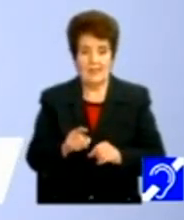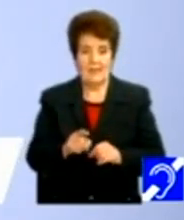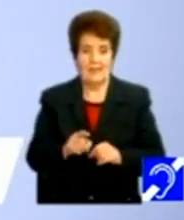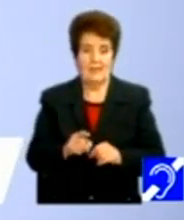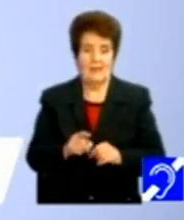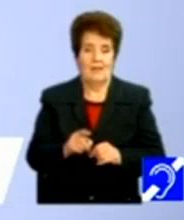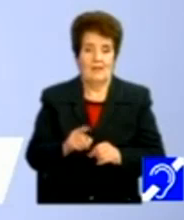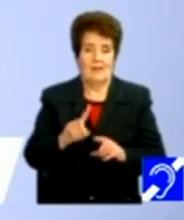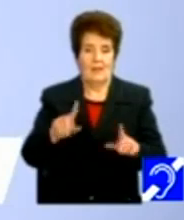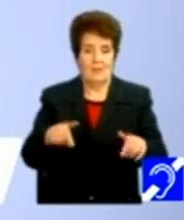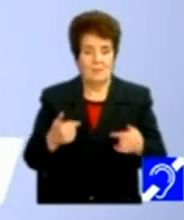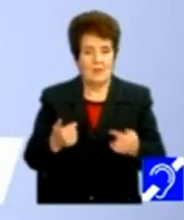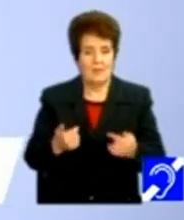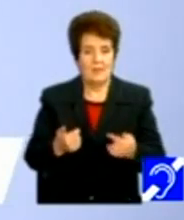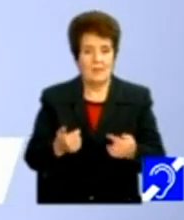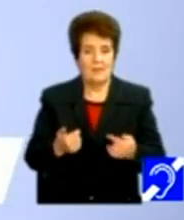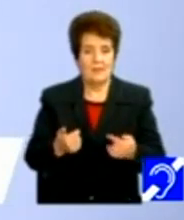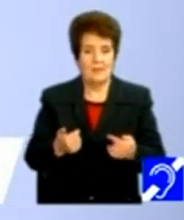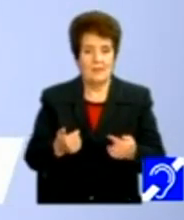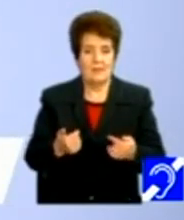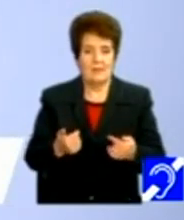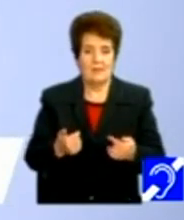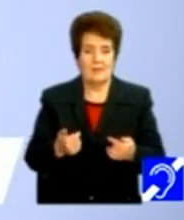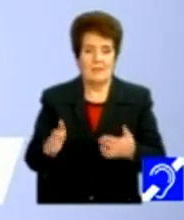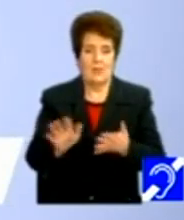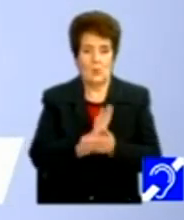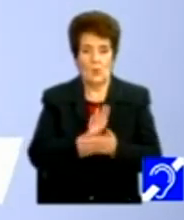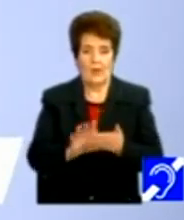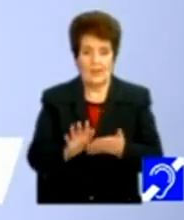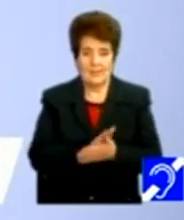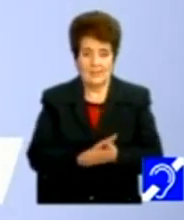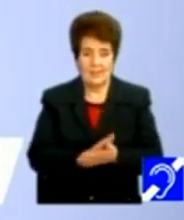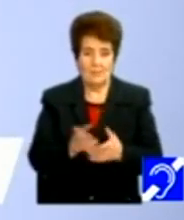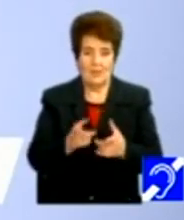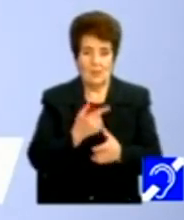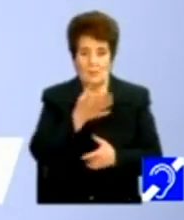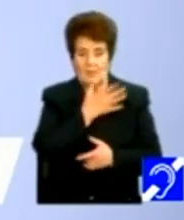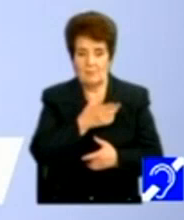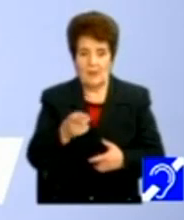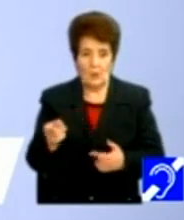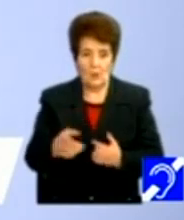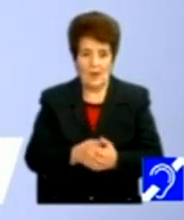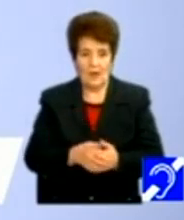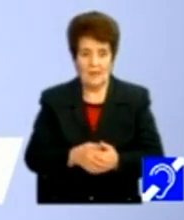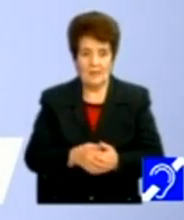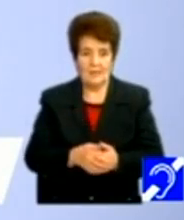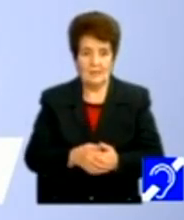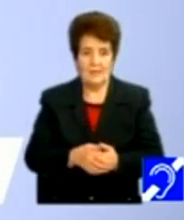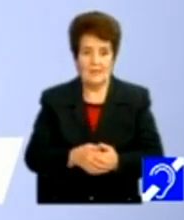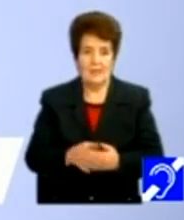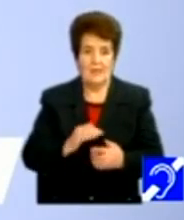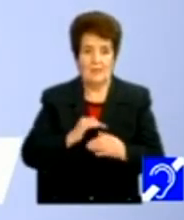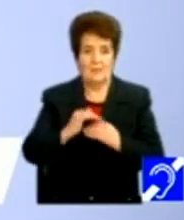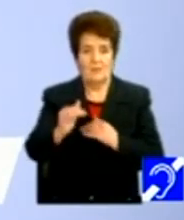resortabilitate, să încercăm într-adevăr să curățim cel puțin pe o anumită perioadă, măcar la